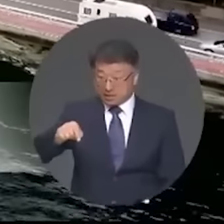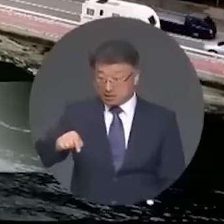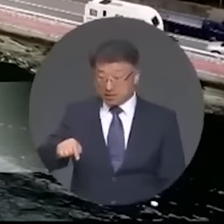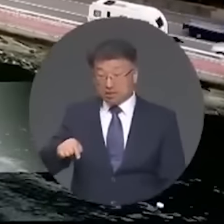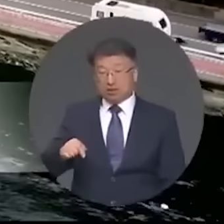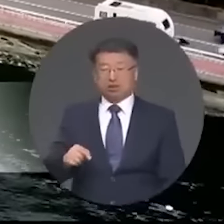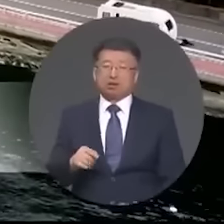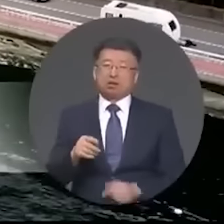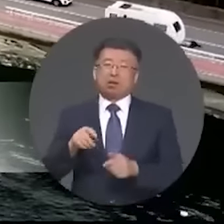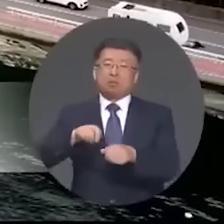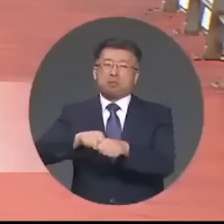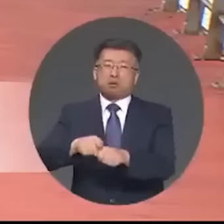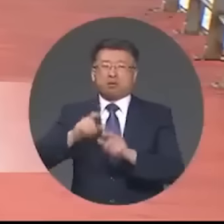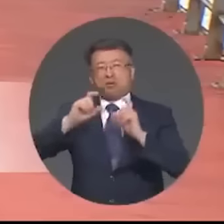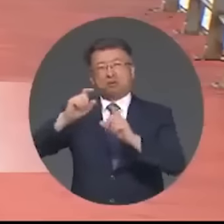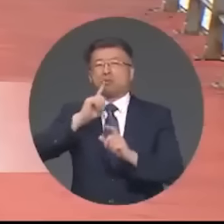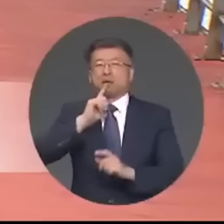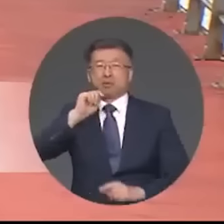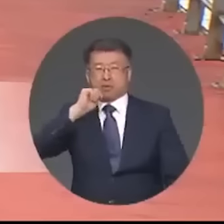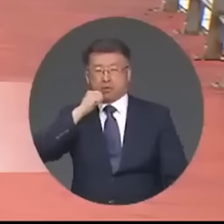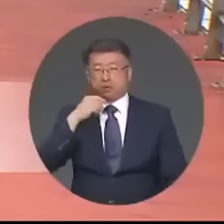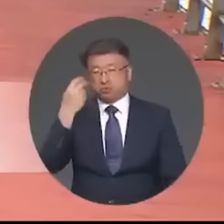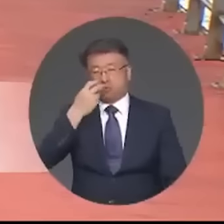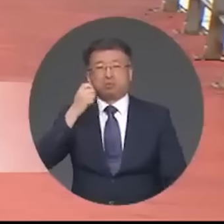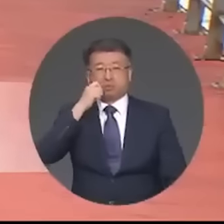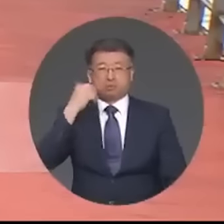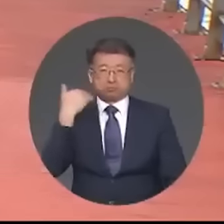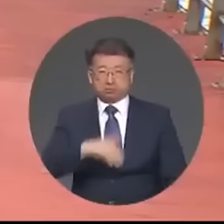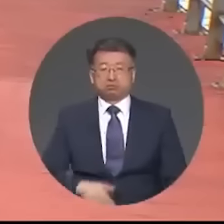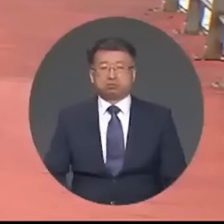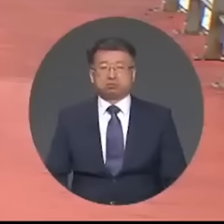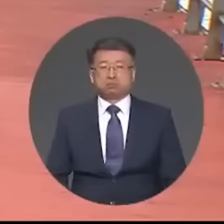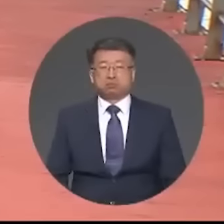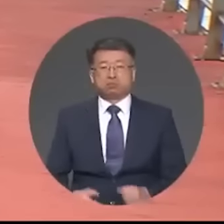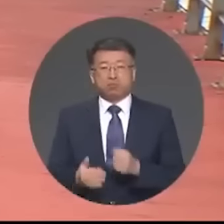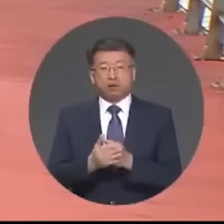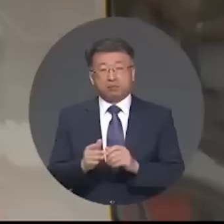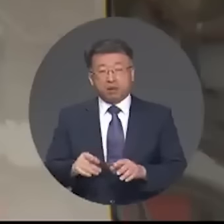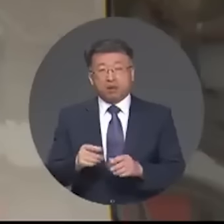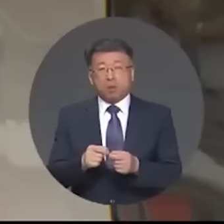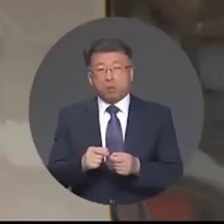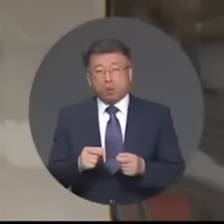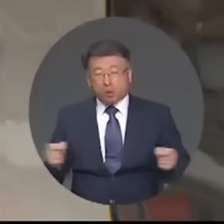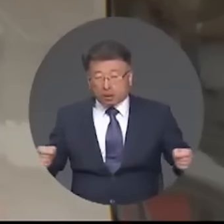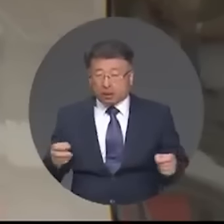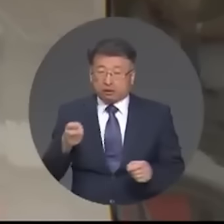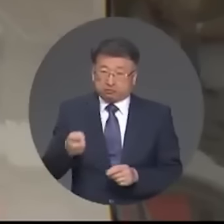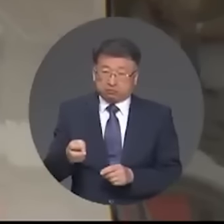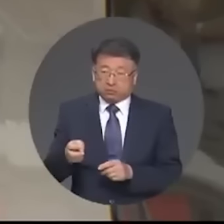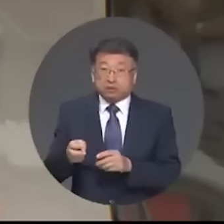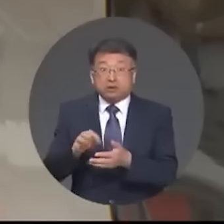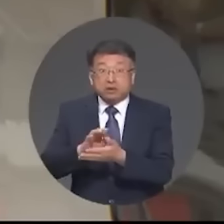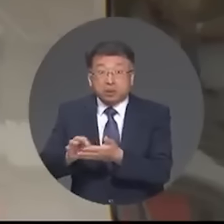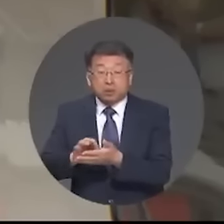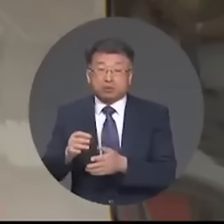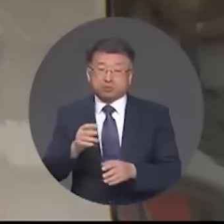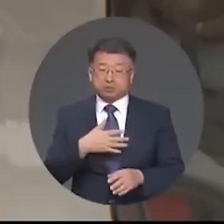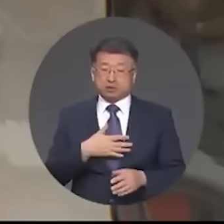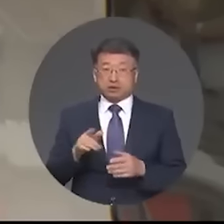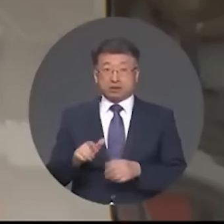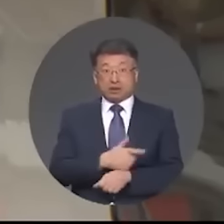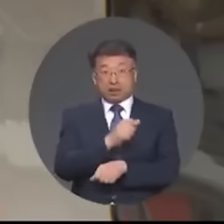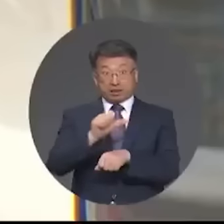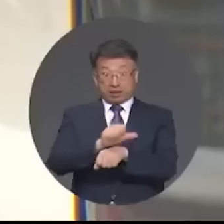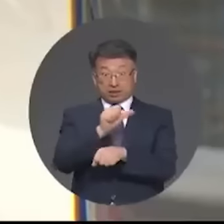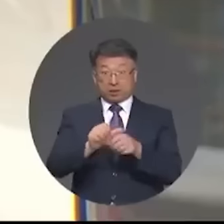주정차 단속 규정도 없다 보니 단속도 할 수 없습니다. 이른바 장박 캠핑카를 이용한 사람은 취재진이 현장에